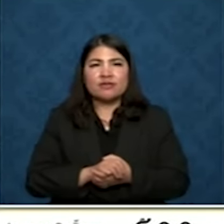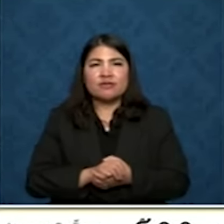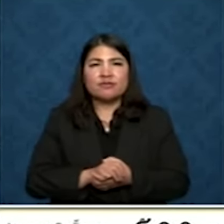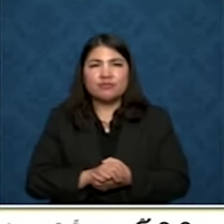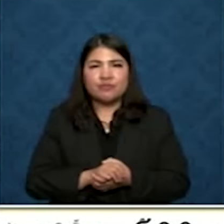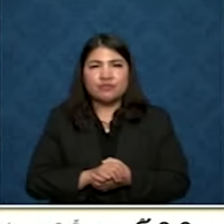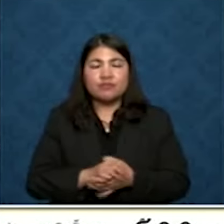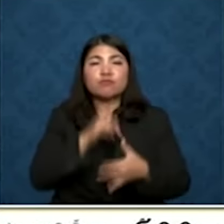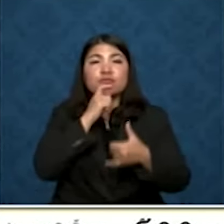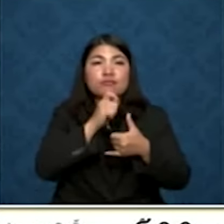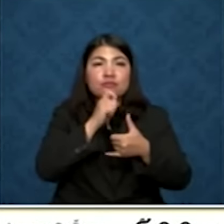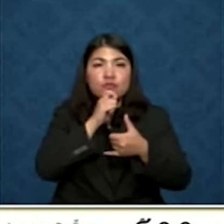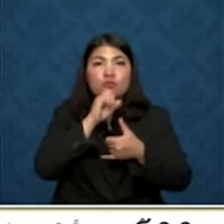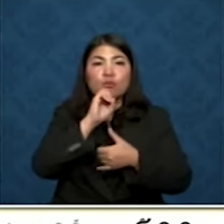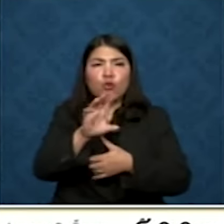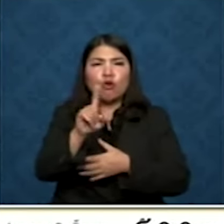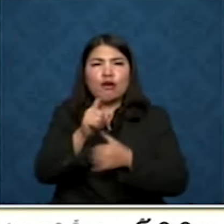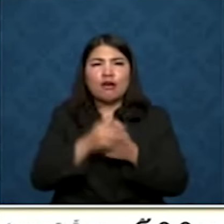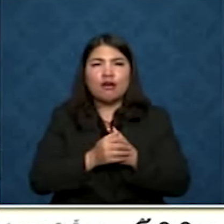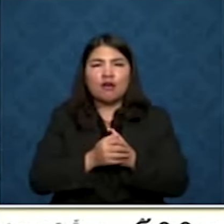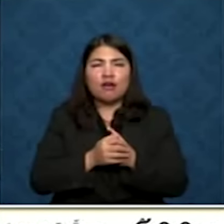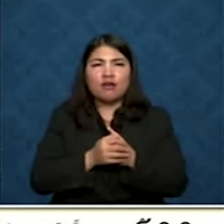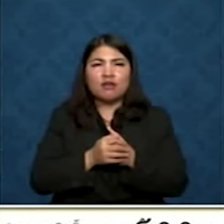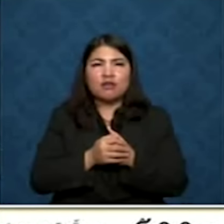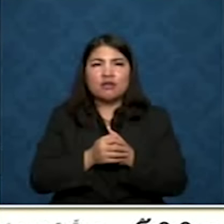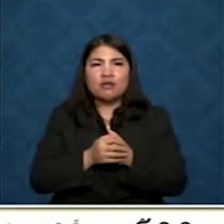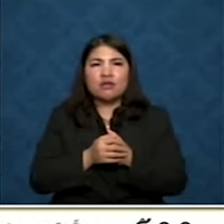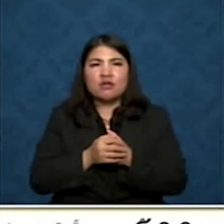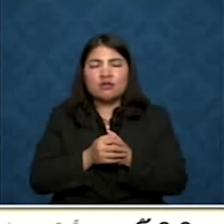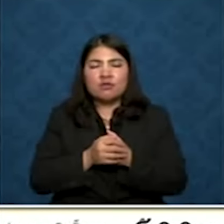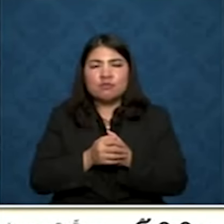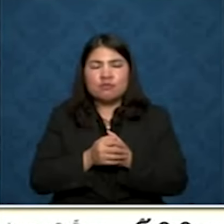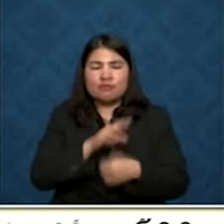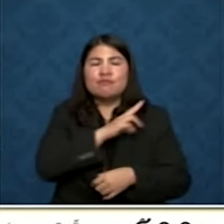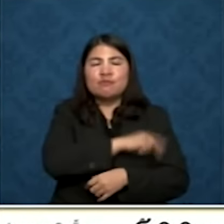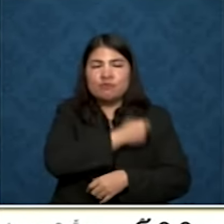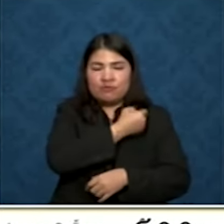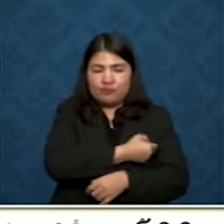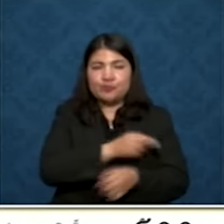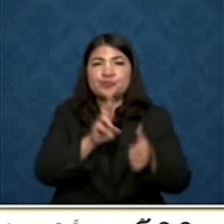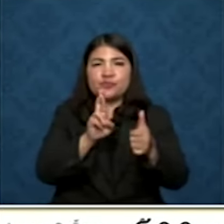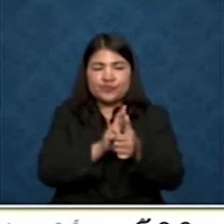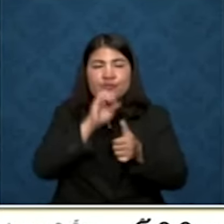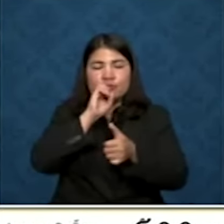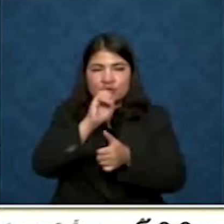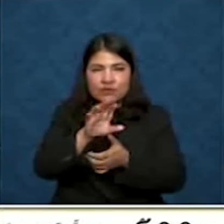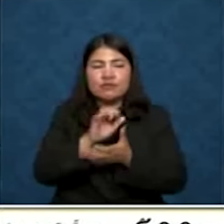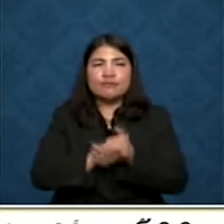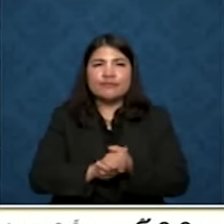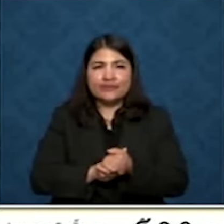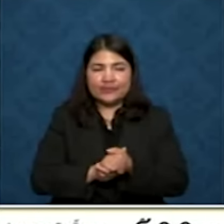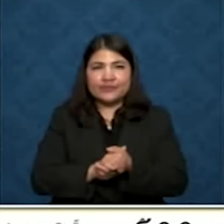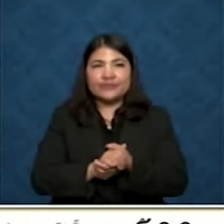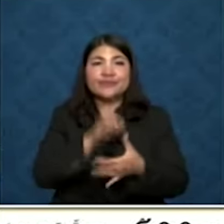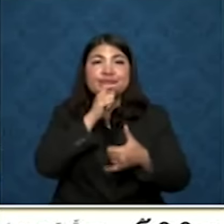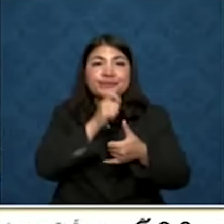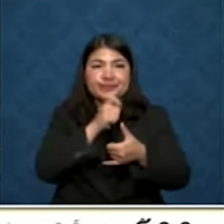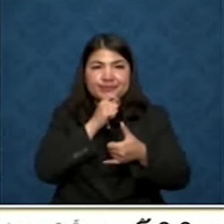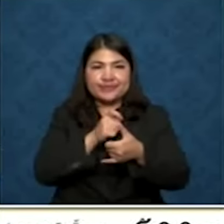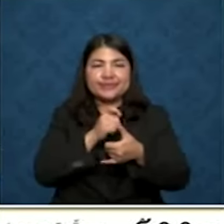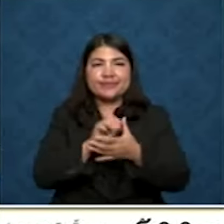บทสำคาตเนี่ยบอกว่าไม่ไม่เอ่ยนามท่านครับแต่ว่าบอกว่ารองนายแพทย์ใหญ่เนี่ยให้ความเห็นว่าเ่อมีมีการให้สัมภาษณ